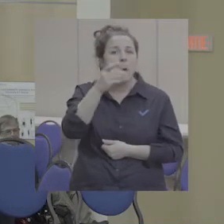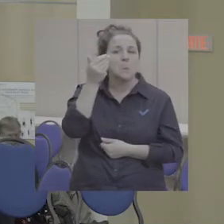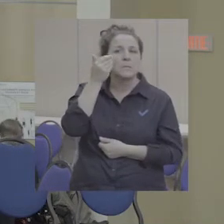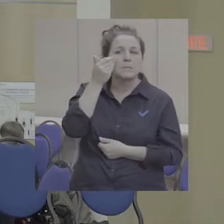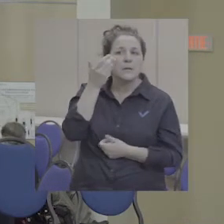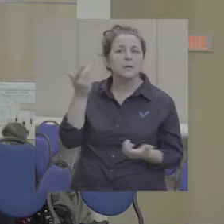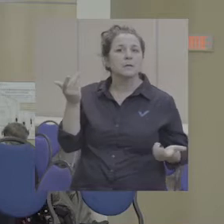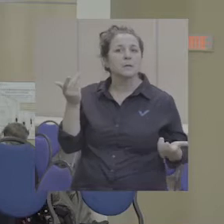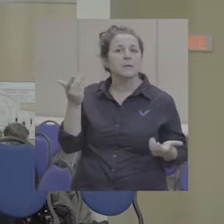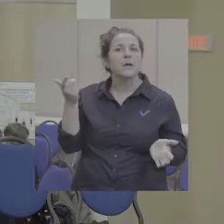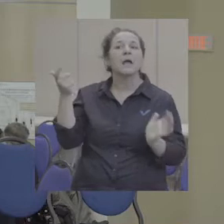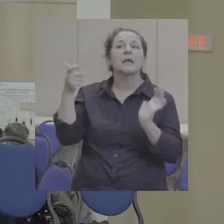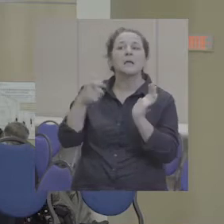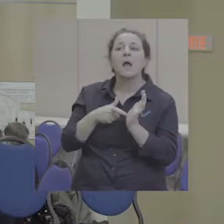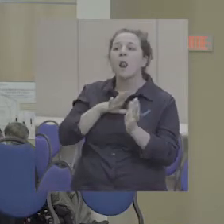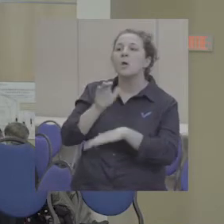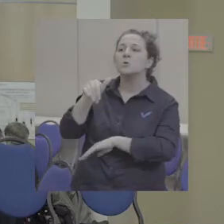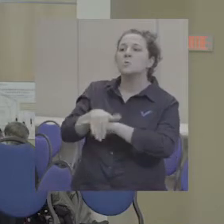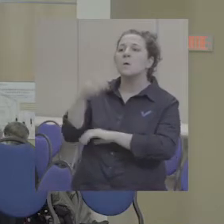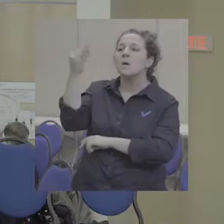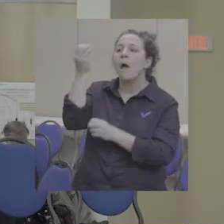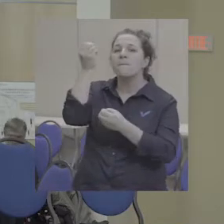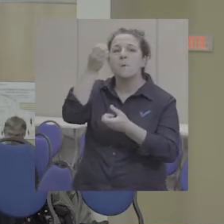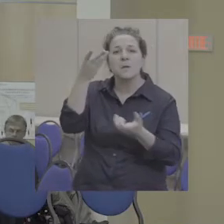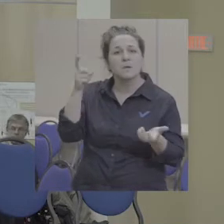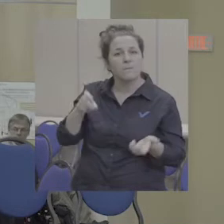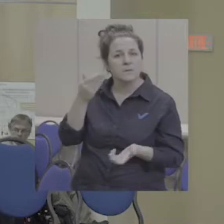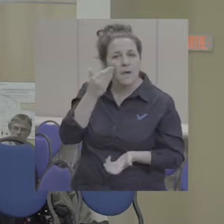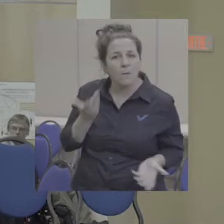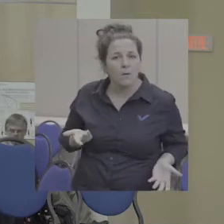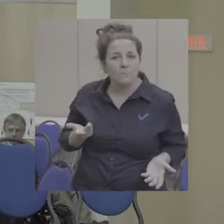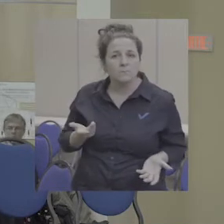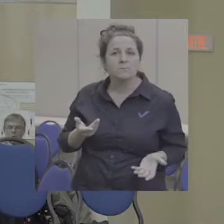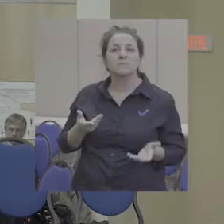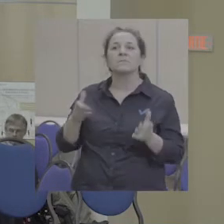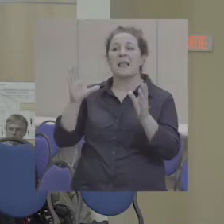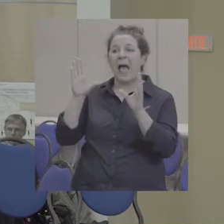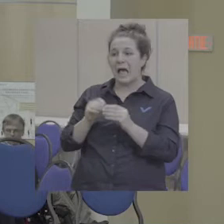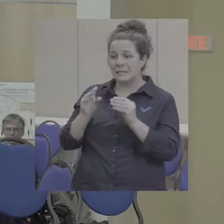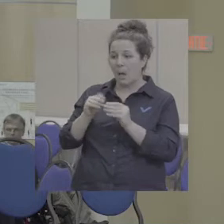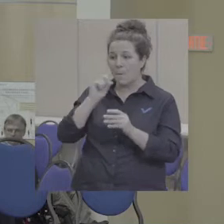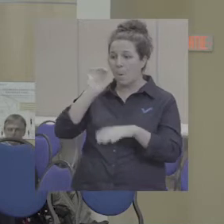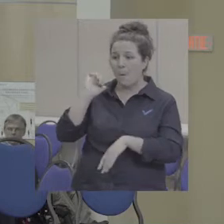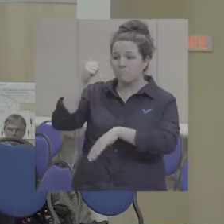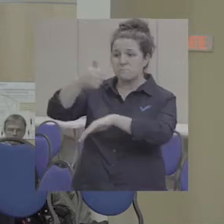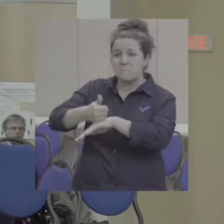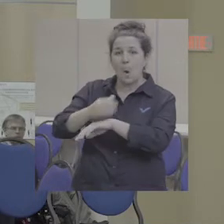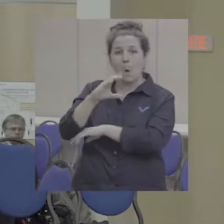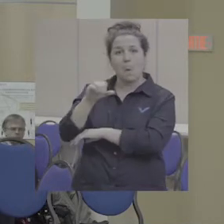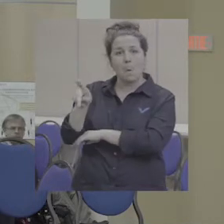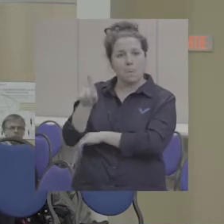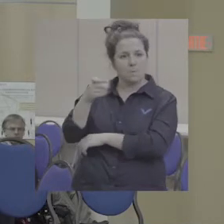quand sont ces soirées d'information, quand sont les assemblées de fondation des